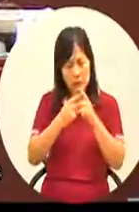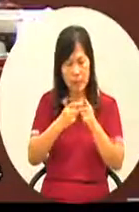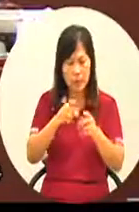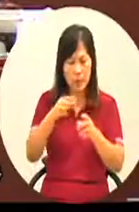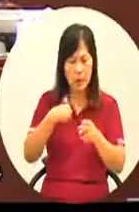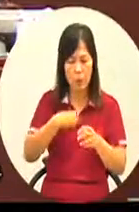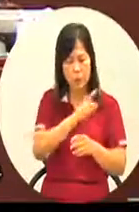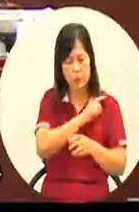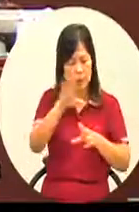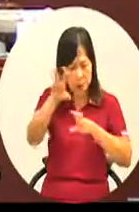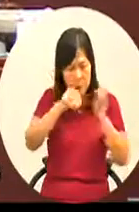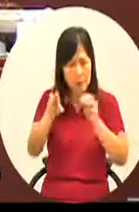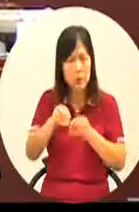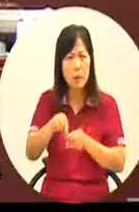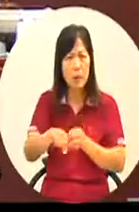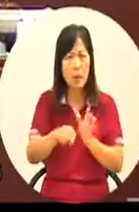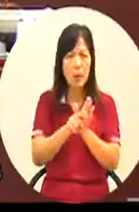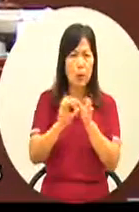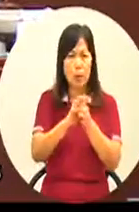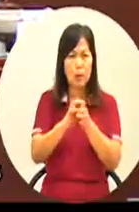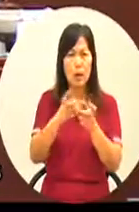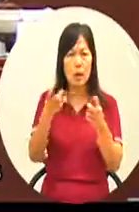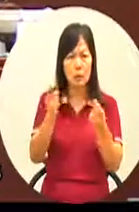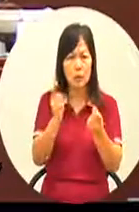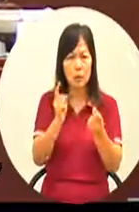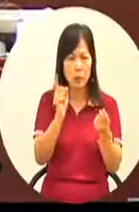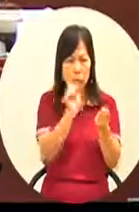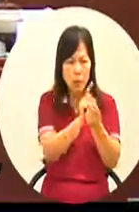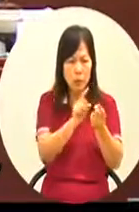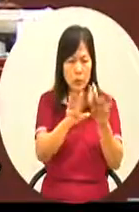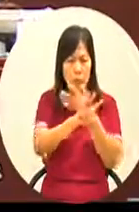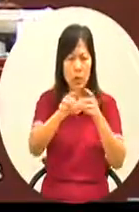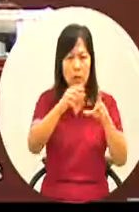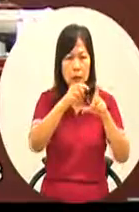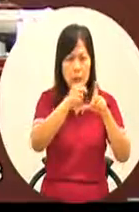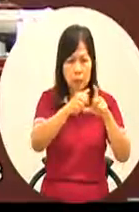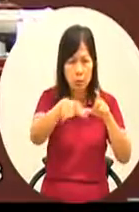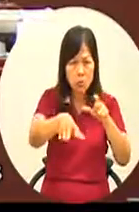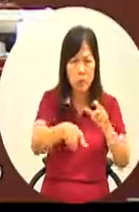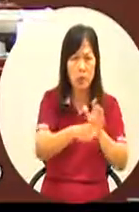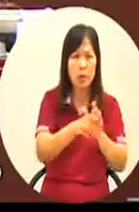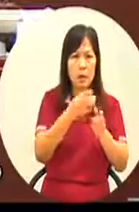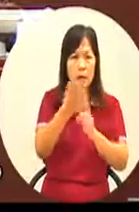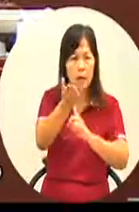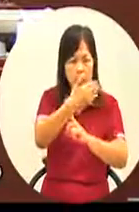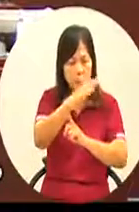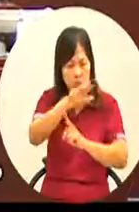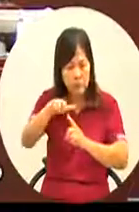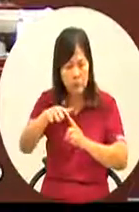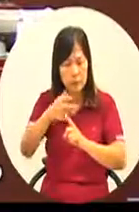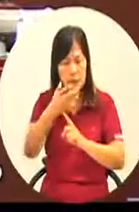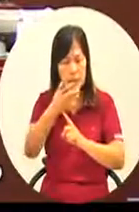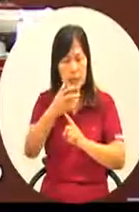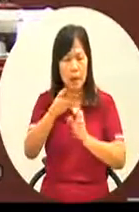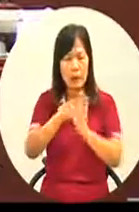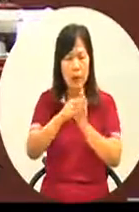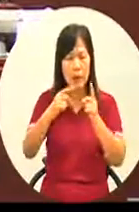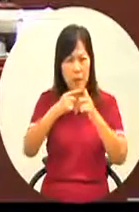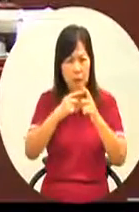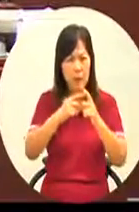所看起来，其实相对其他的即个区域，其实咱的即个基米地区，咱的工程的人员，其